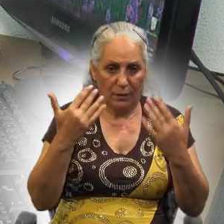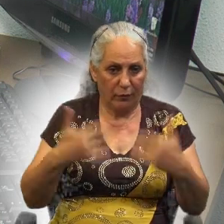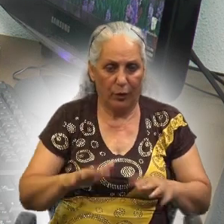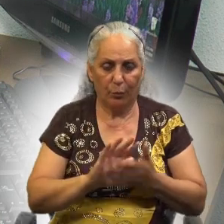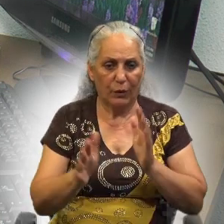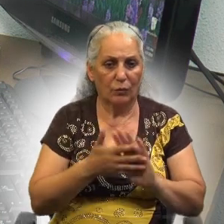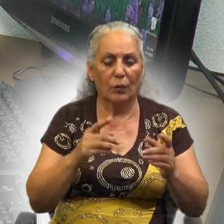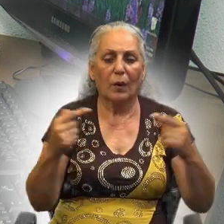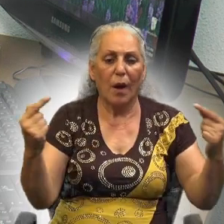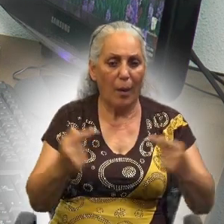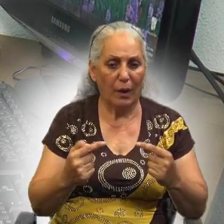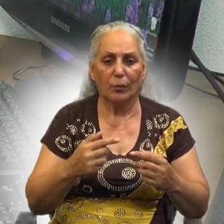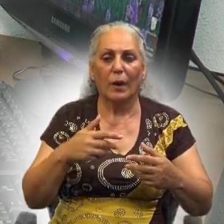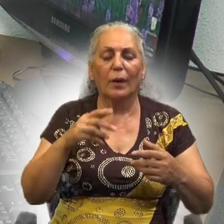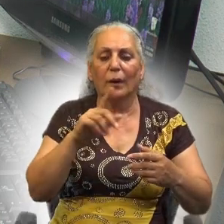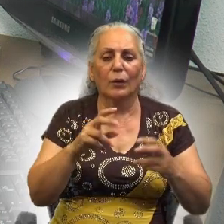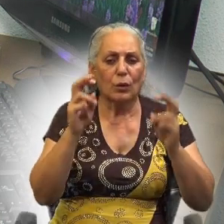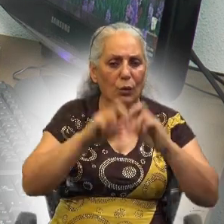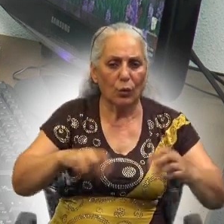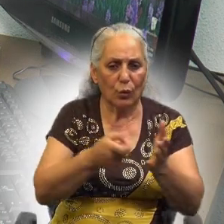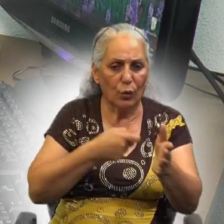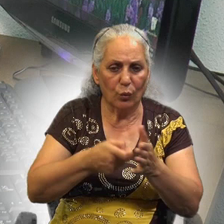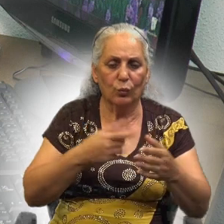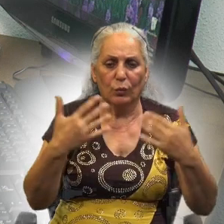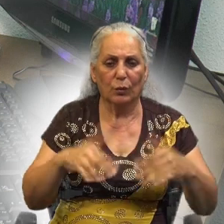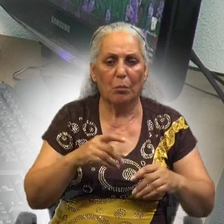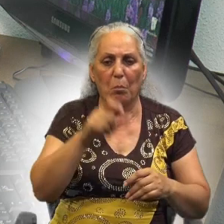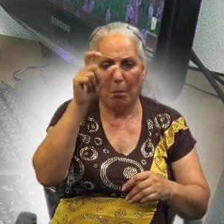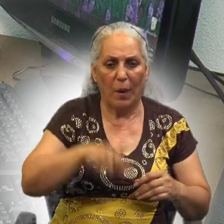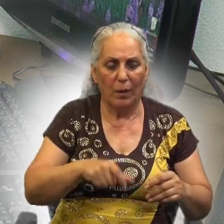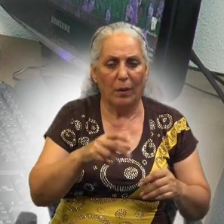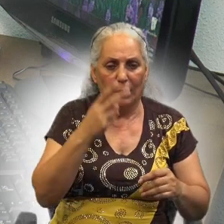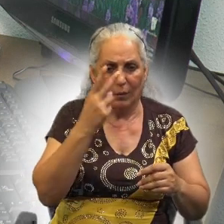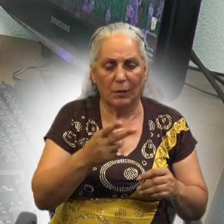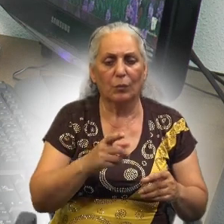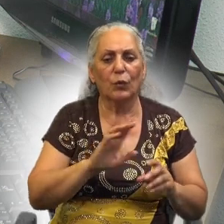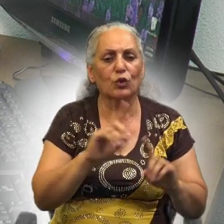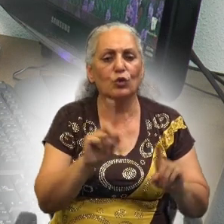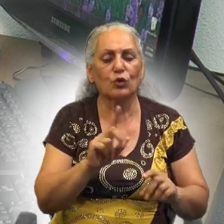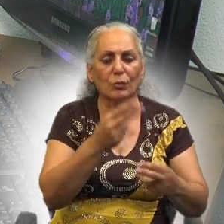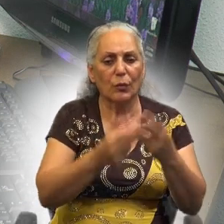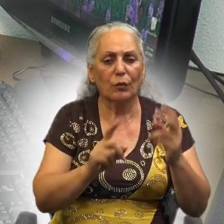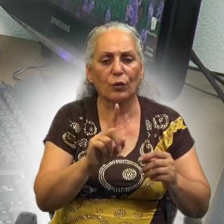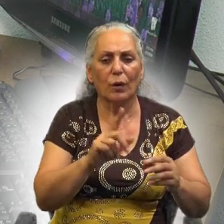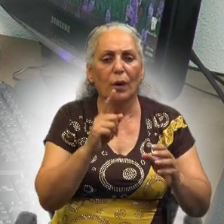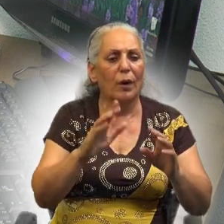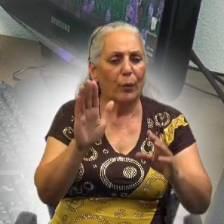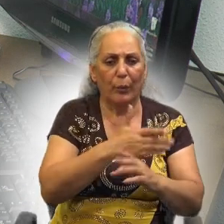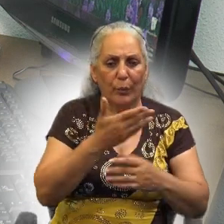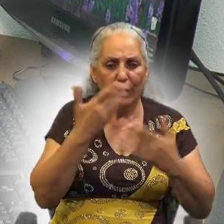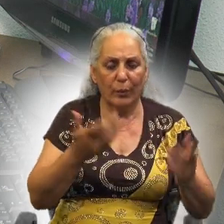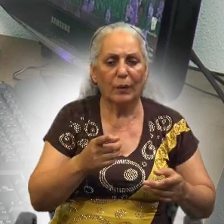եթե համապատասխան քննություն իրականացնող մարմինը գտնում է, որ կալանավորման հիմքերը դեռևս առկա են, այսինքն չեն վերացվել